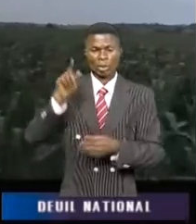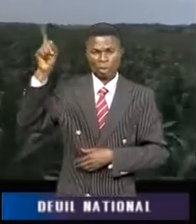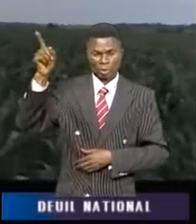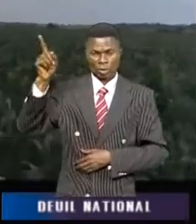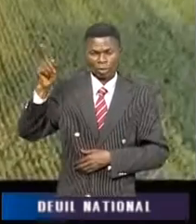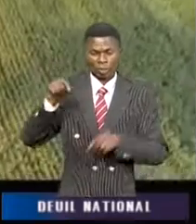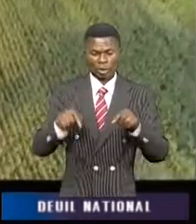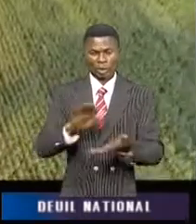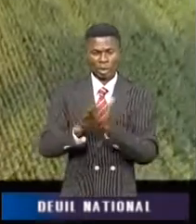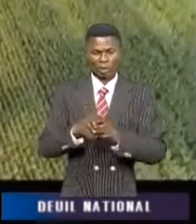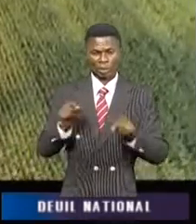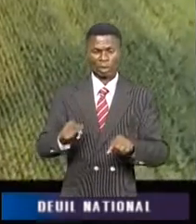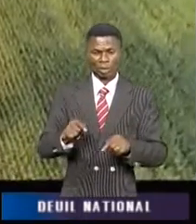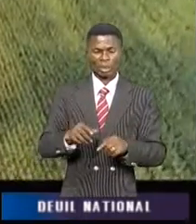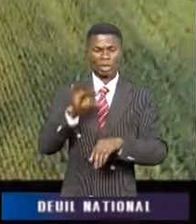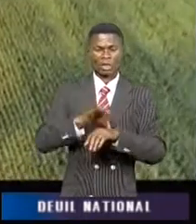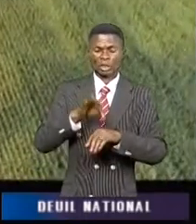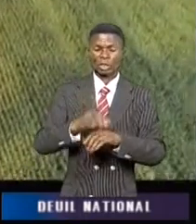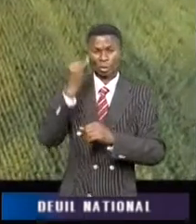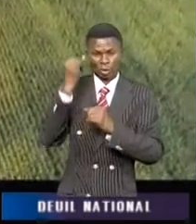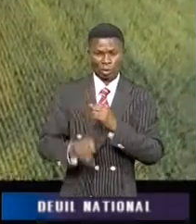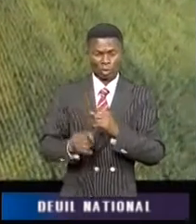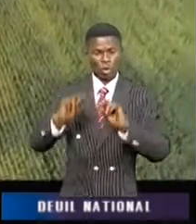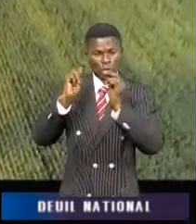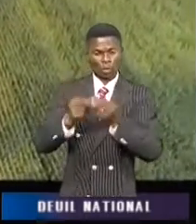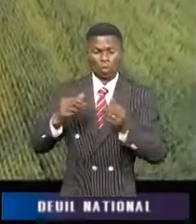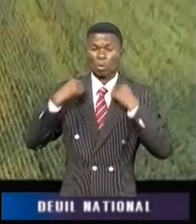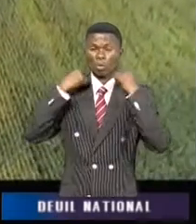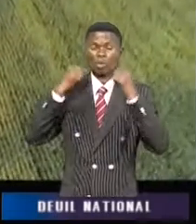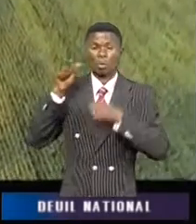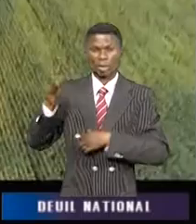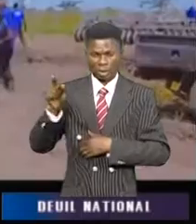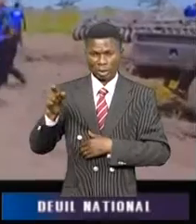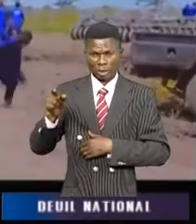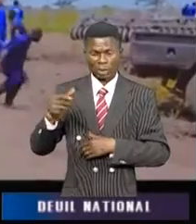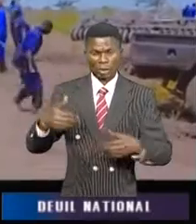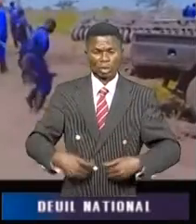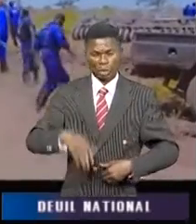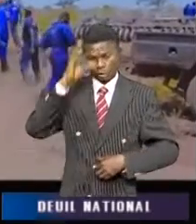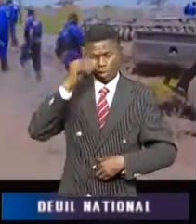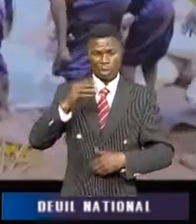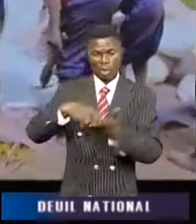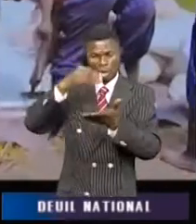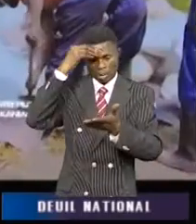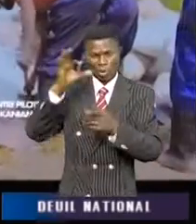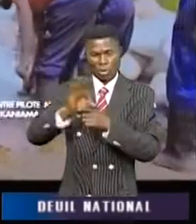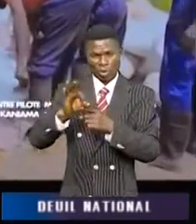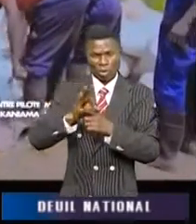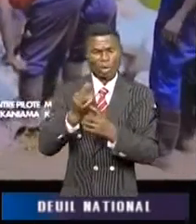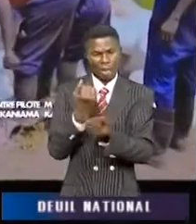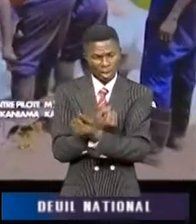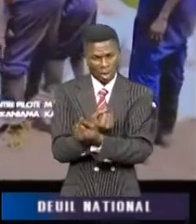constituent aujourd'hui une seconde chance pour cette catégorie de personnes. Ces jeunes gens vont apprendre dans la